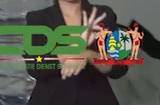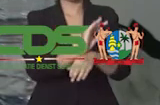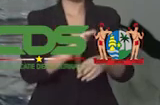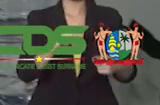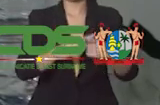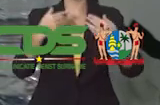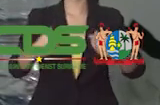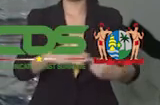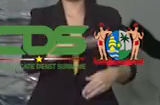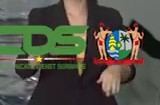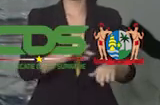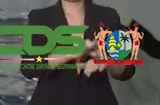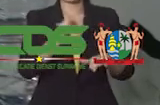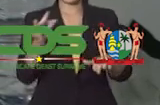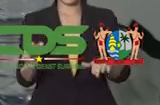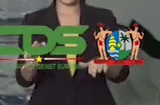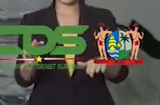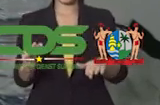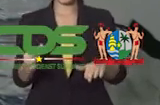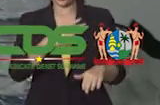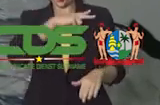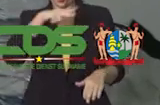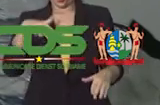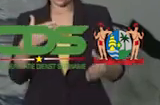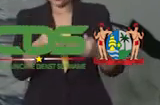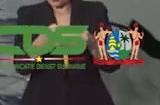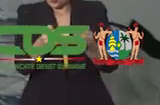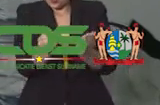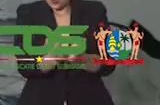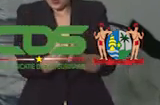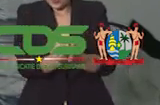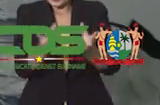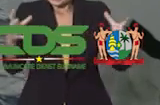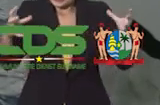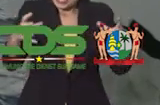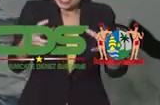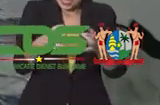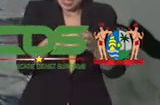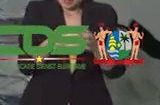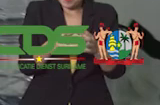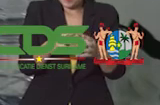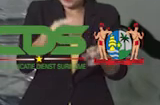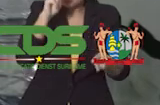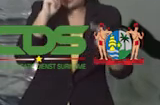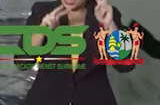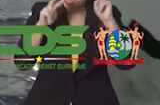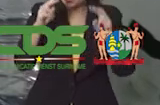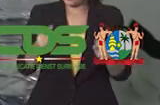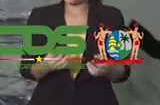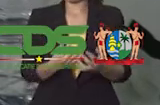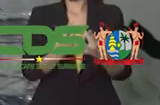Volksgezondheid, eigenlijk ons team, trekt samen op om te inventariseren hoeveel belangstelling er